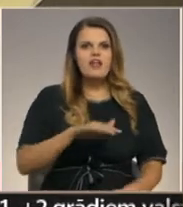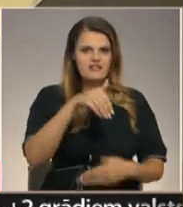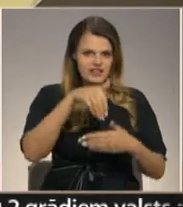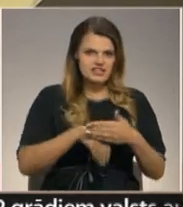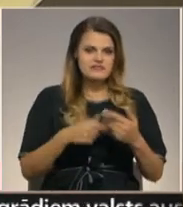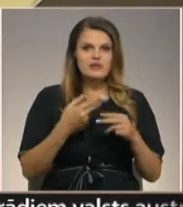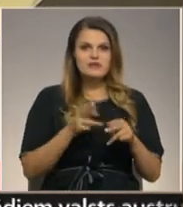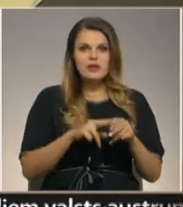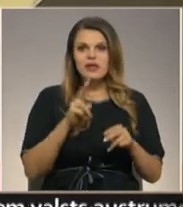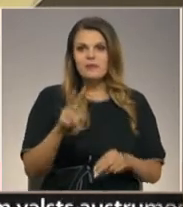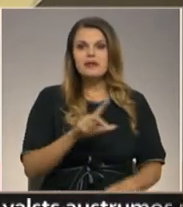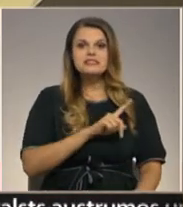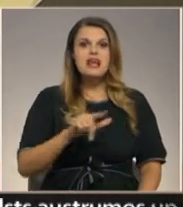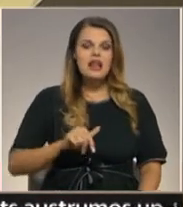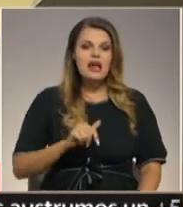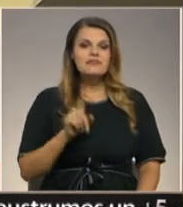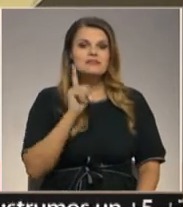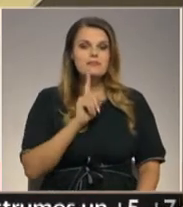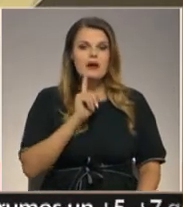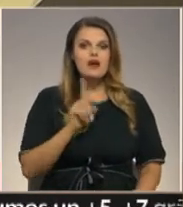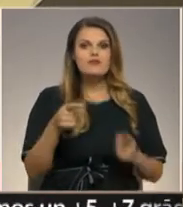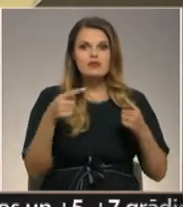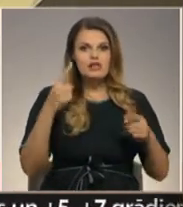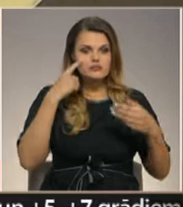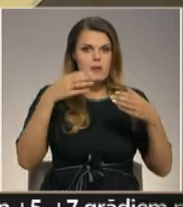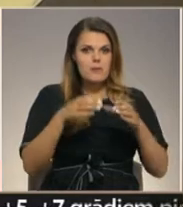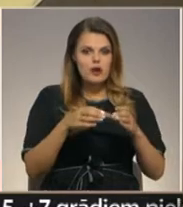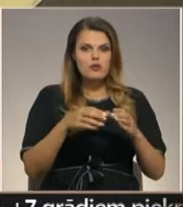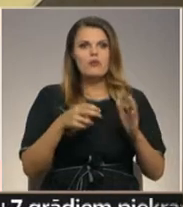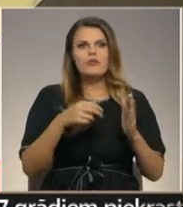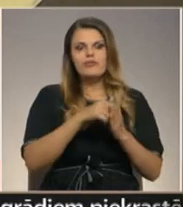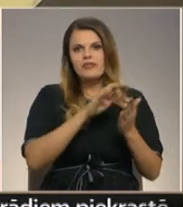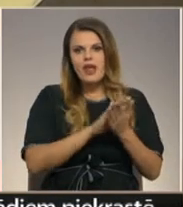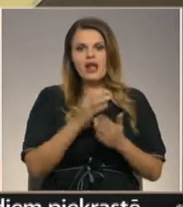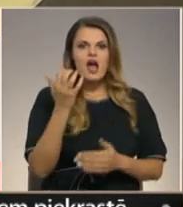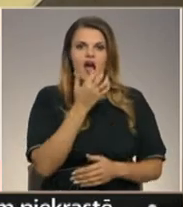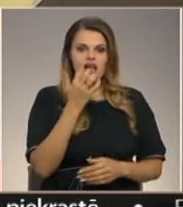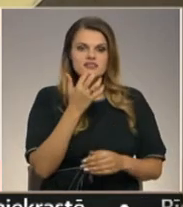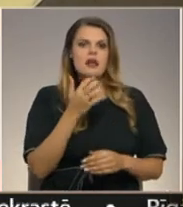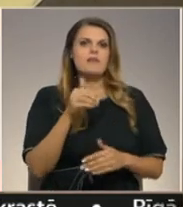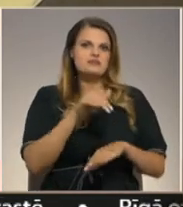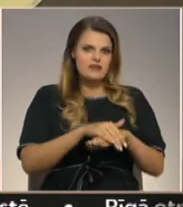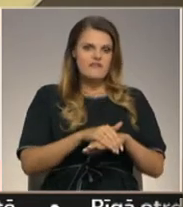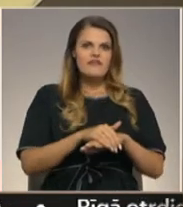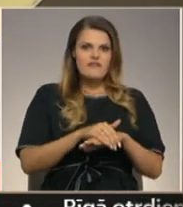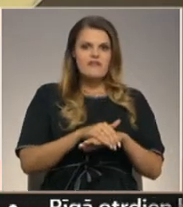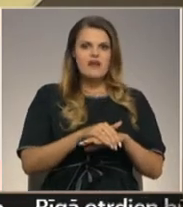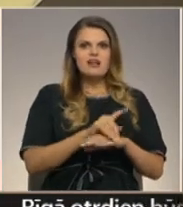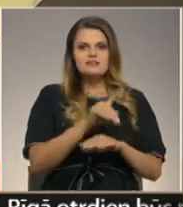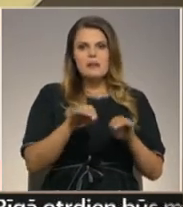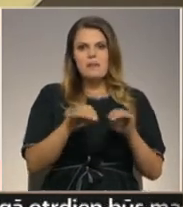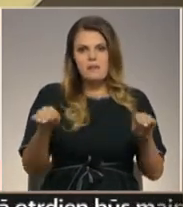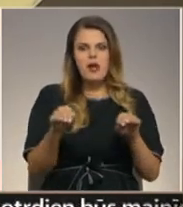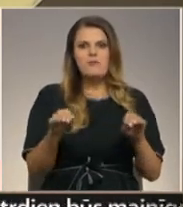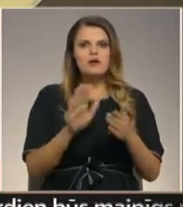jo Latviešu pagaidu Nacionālā padome un tās deklarācija ārvalstīm un tautām faktiski ir tas pamatakmens